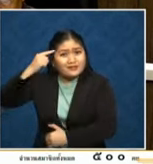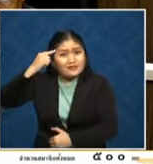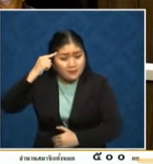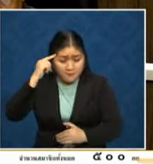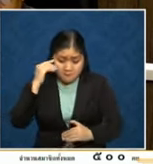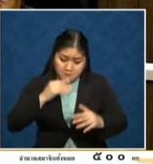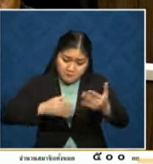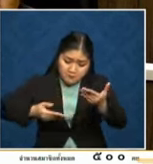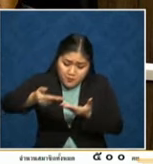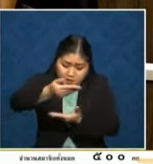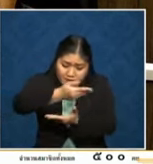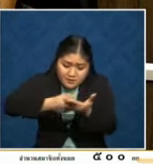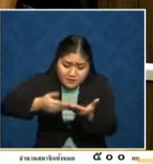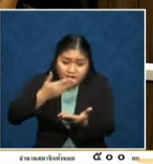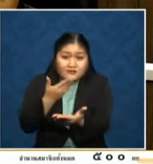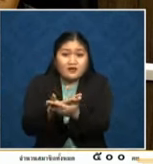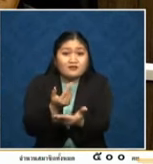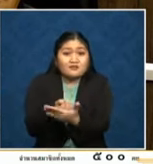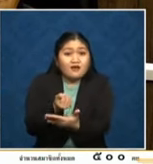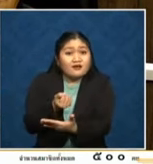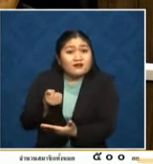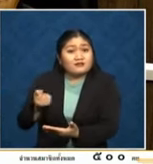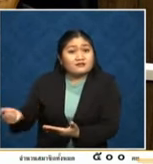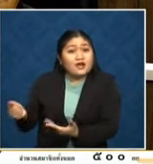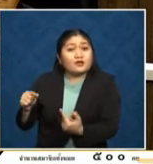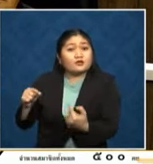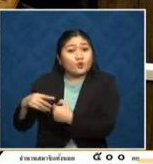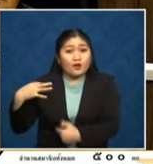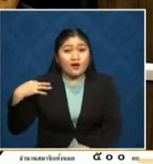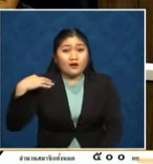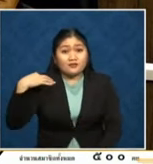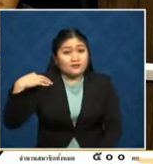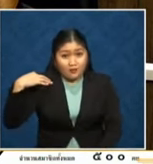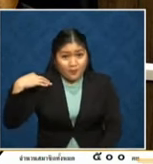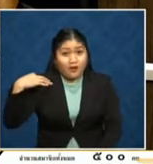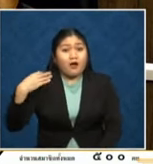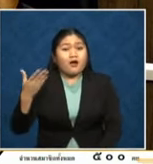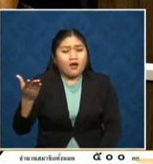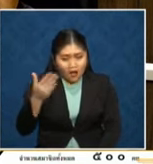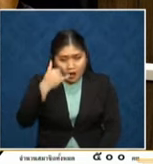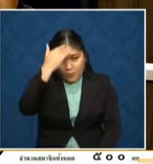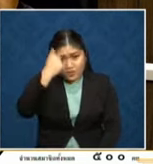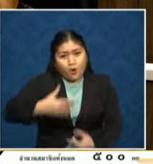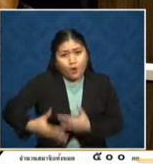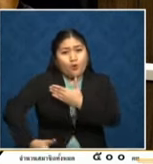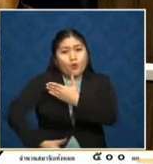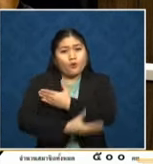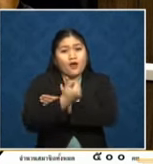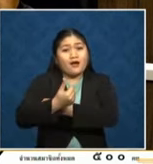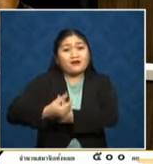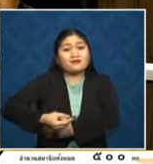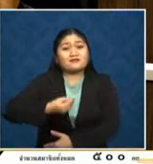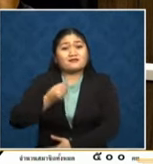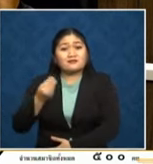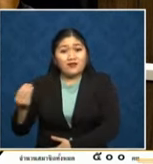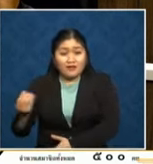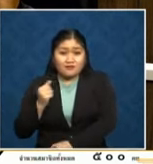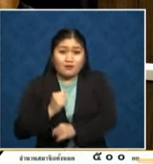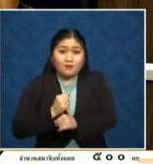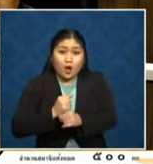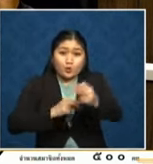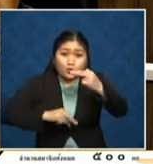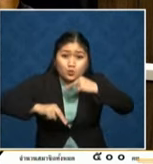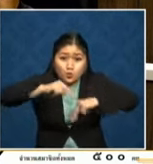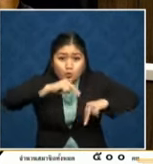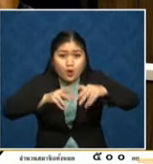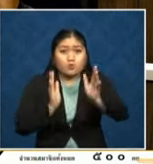าค่าตอบแทนให้แก่อาสาสมัครคุมประพฤติเพื่อเป็นการให้โอกาสพวกเขาได้ทำงานดูแลในชุมชน